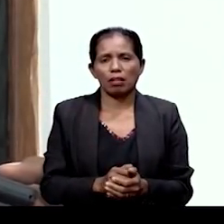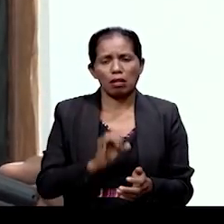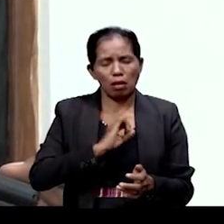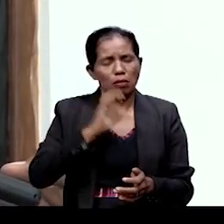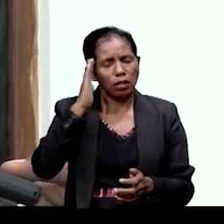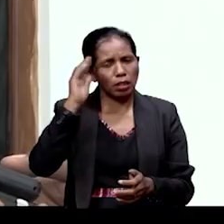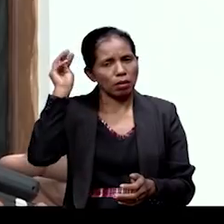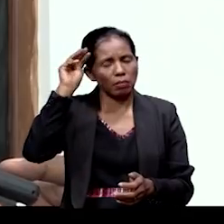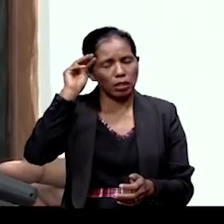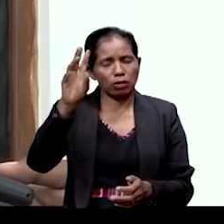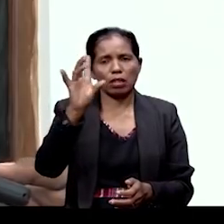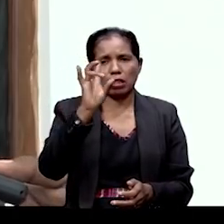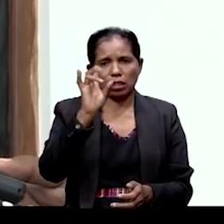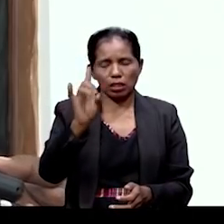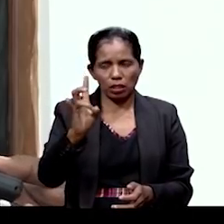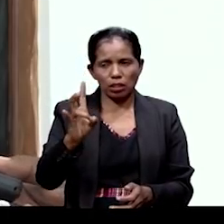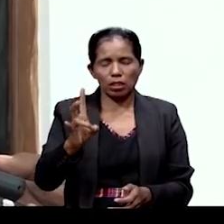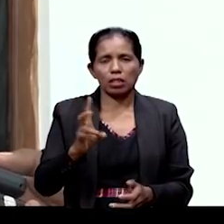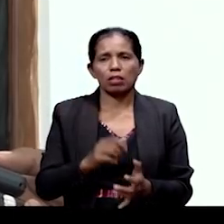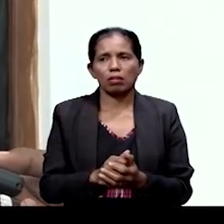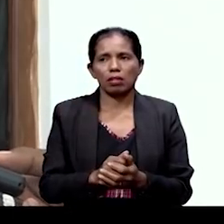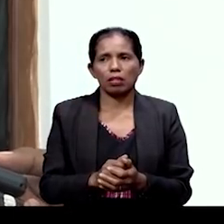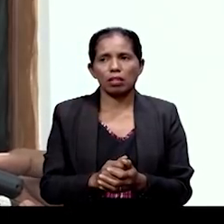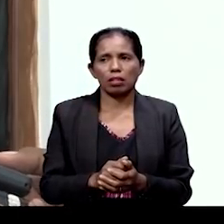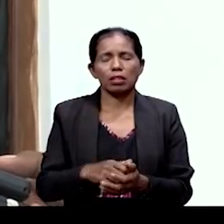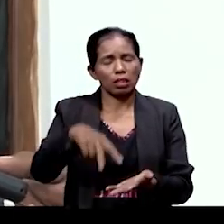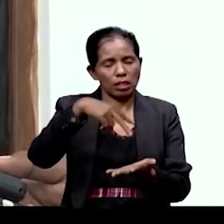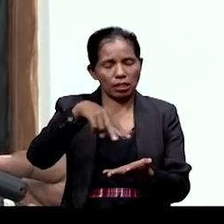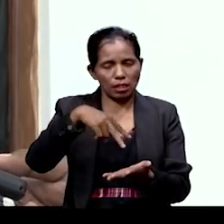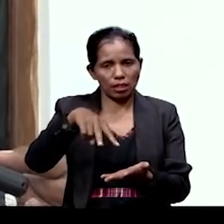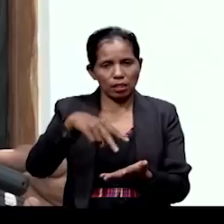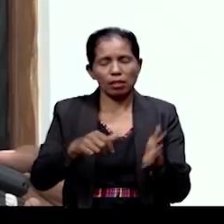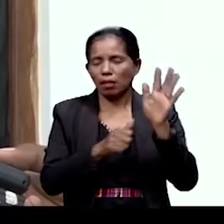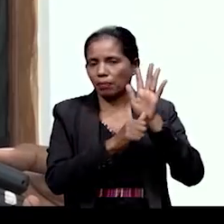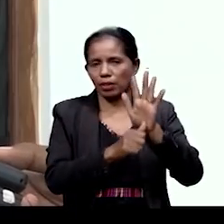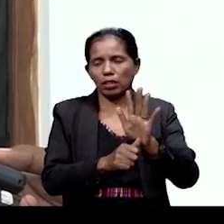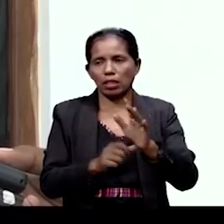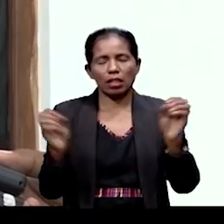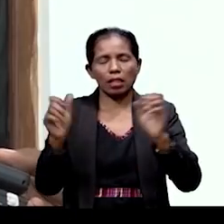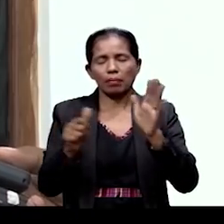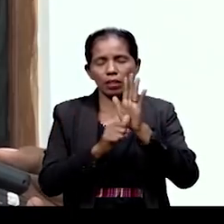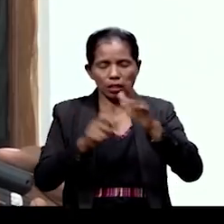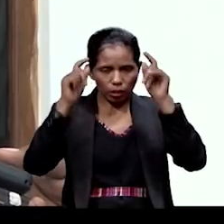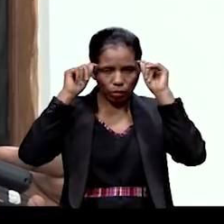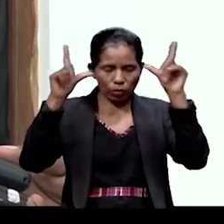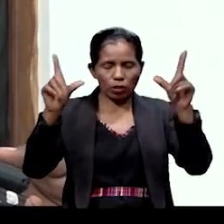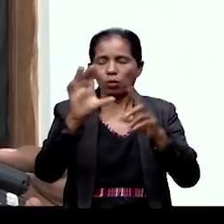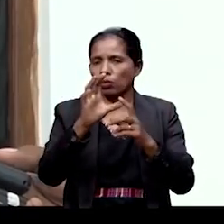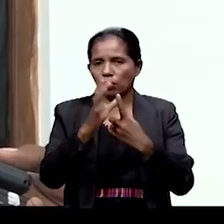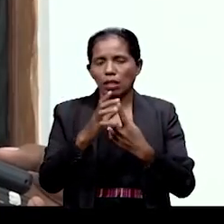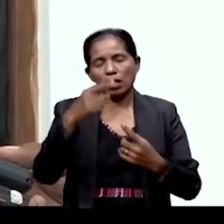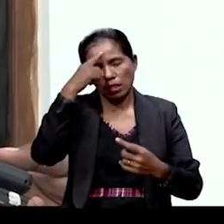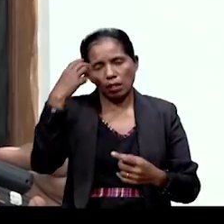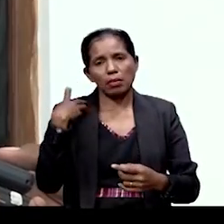na inhitu ho be delegação de bin sira dansa ne ninian ne mak sira ba presenta ne la representa ita tamba ita se busca